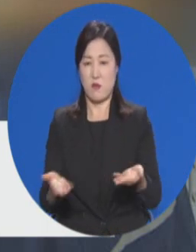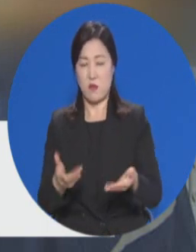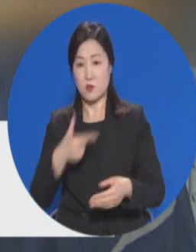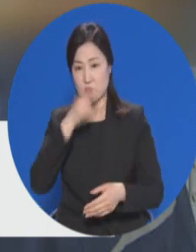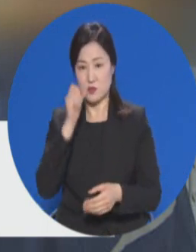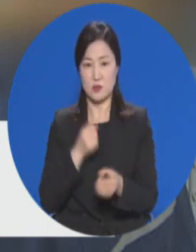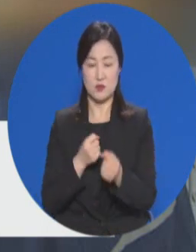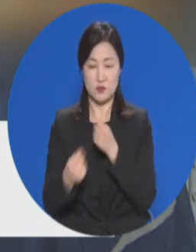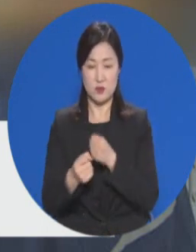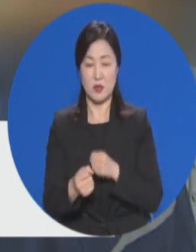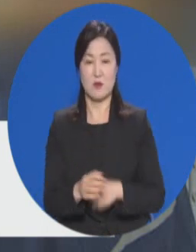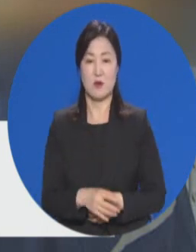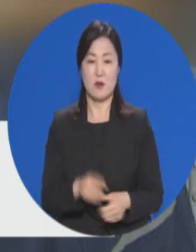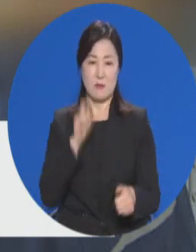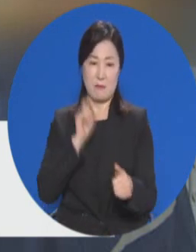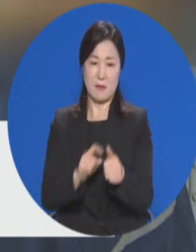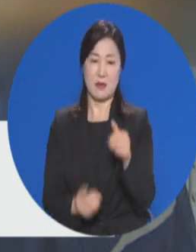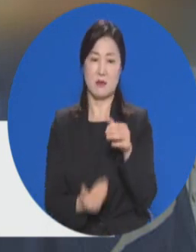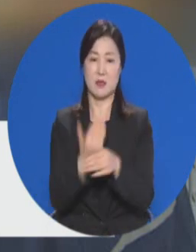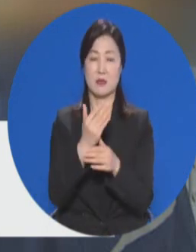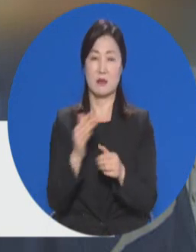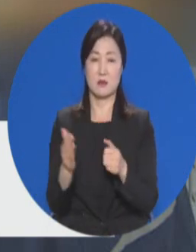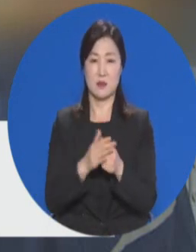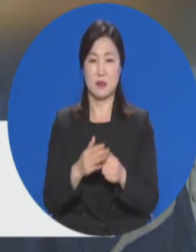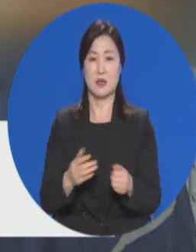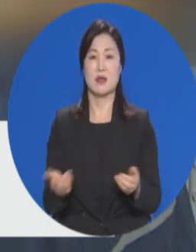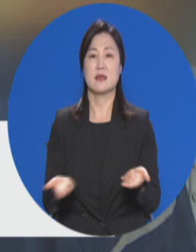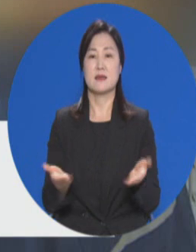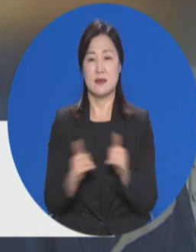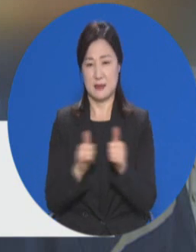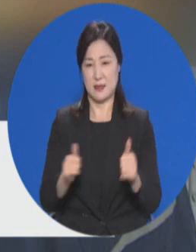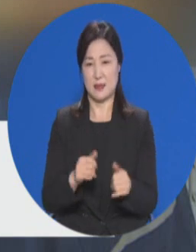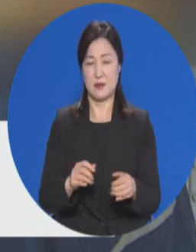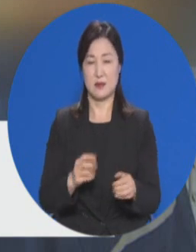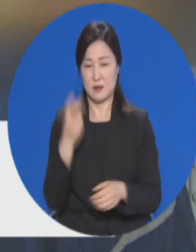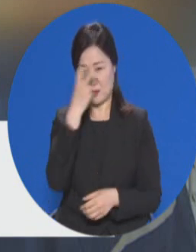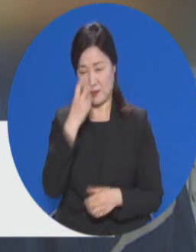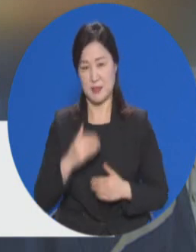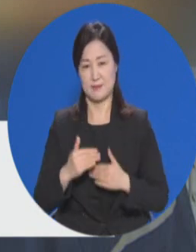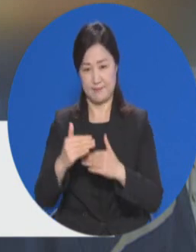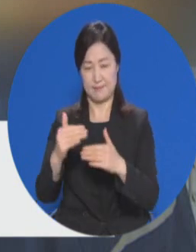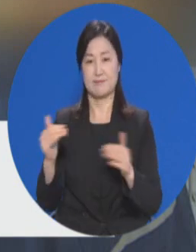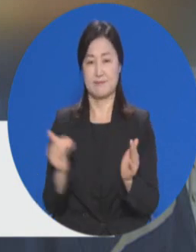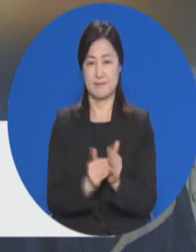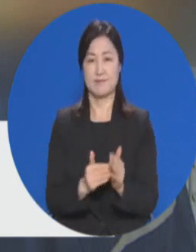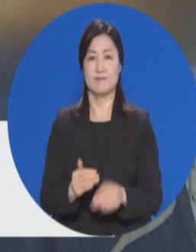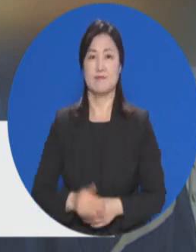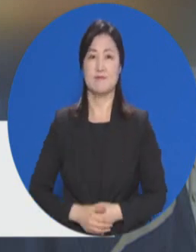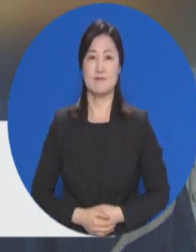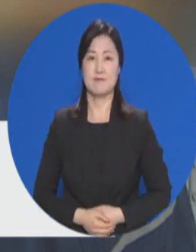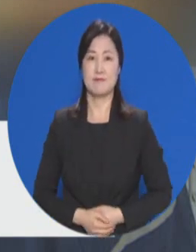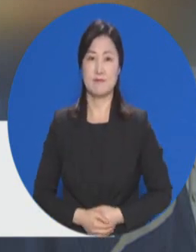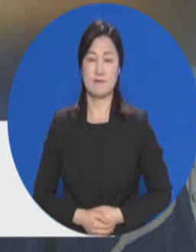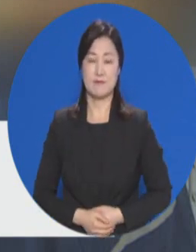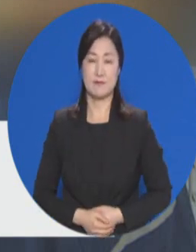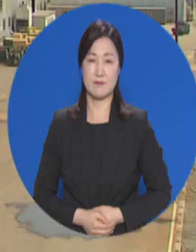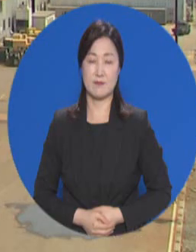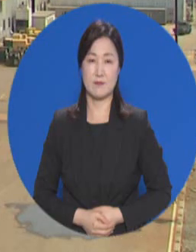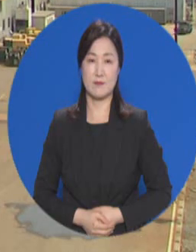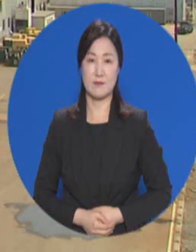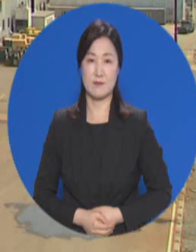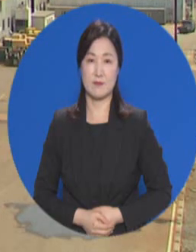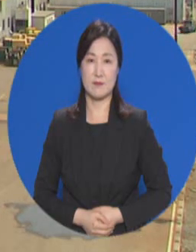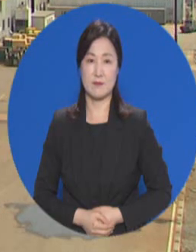발생하면서 산단 노동자들에 대한 대량 검사가 잇따르고 있기 때문입니다. 양현승 기자가 취재했습니다.